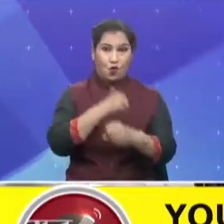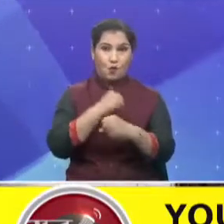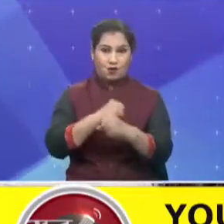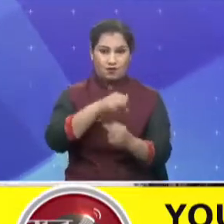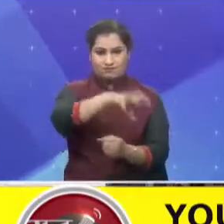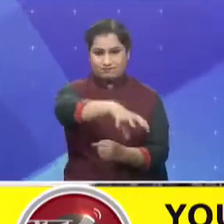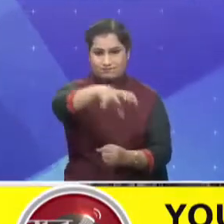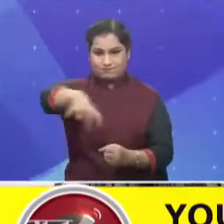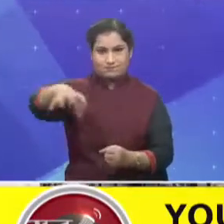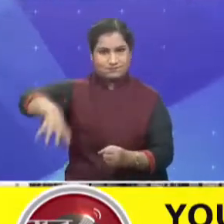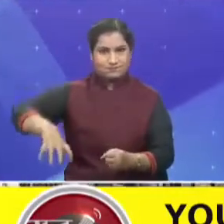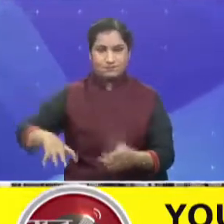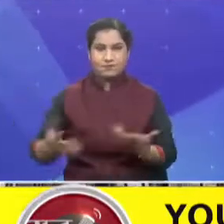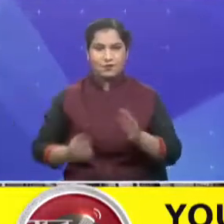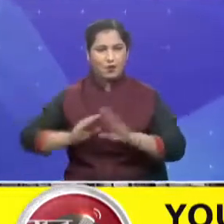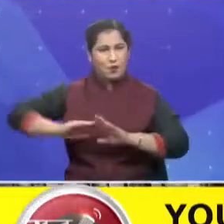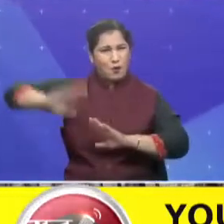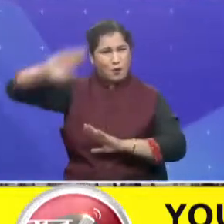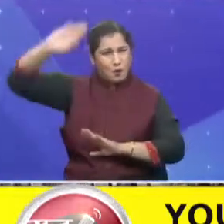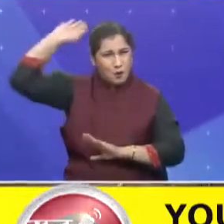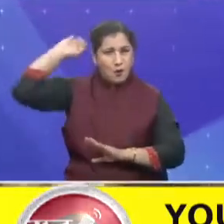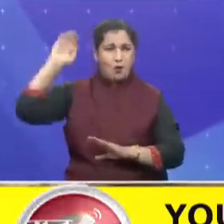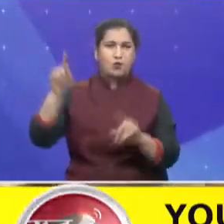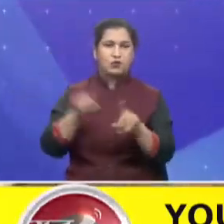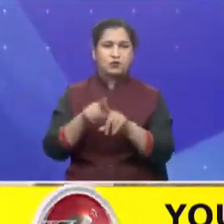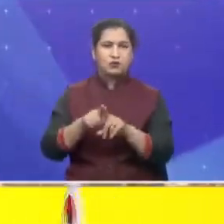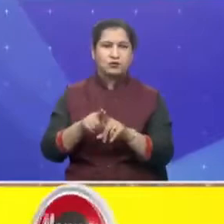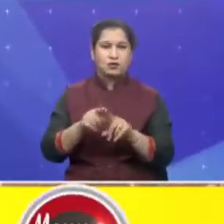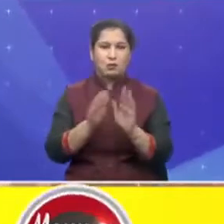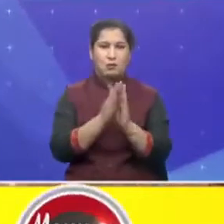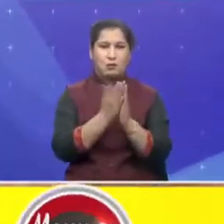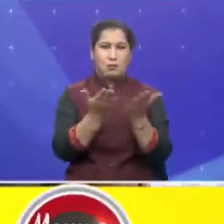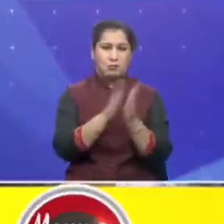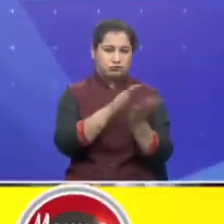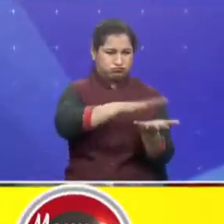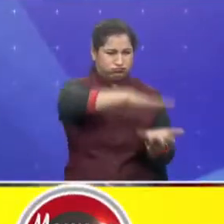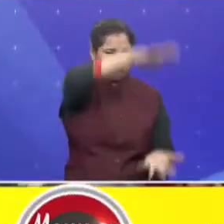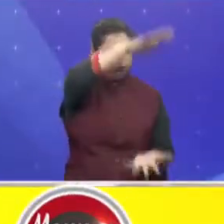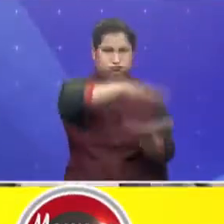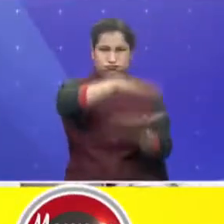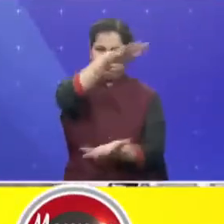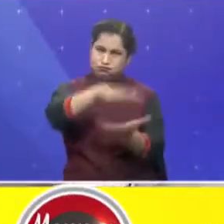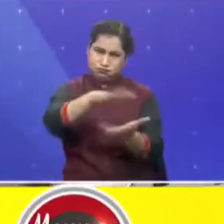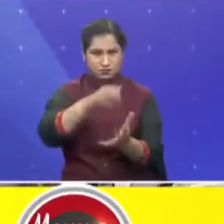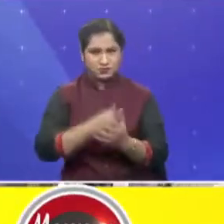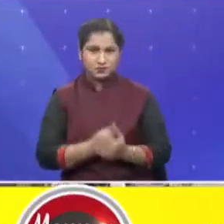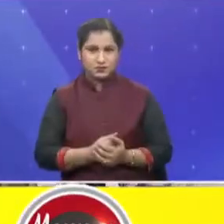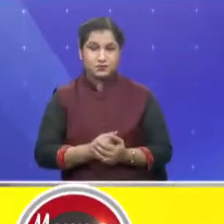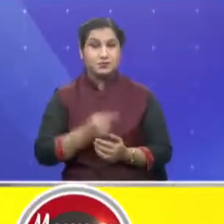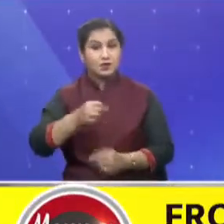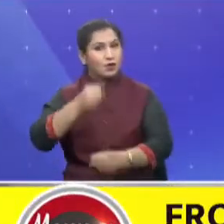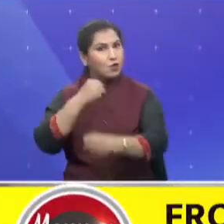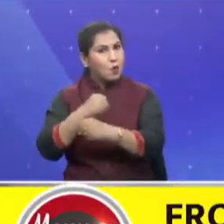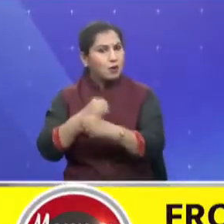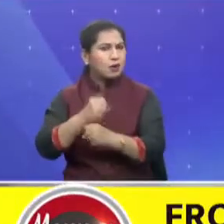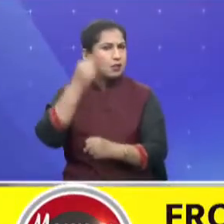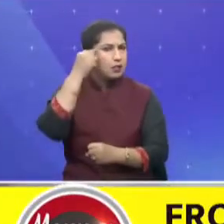में पुरानी फाइलों और कागजों का कितना ढेर रहता था। जब से सरकार